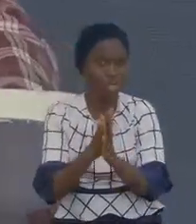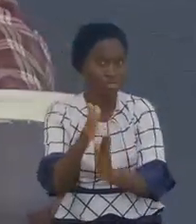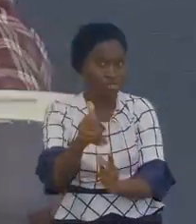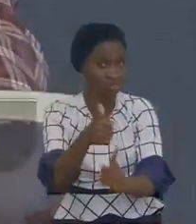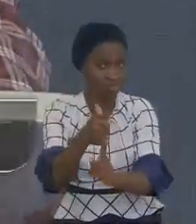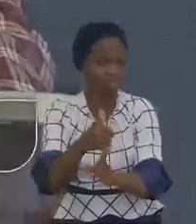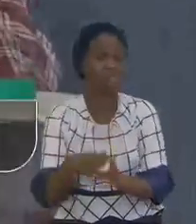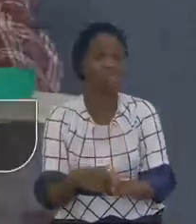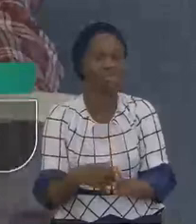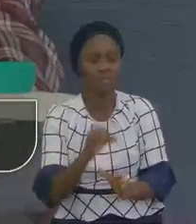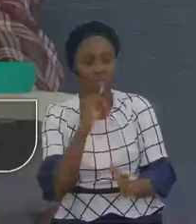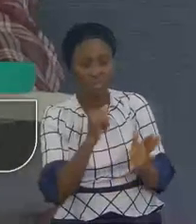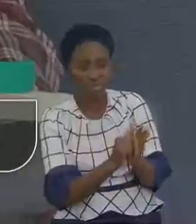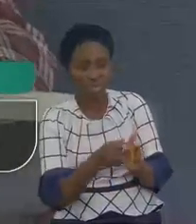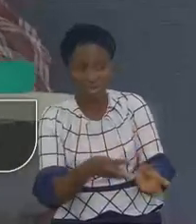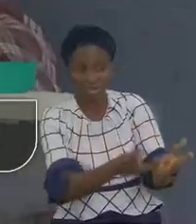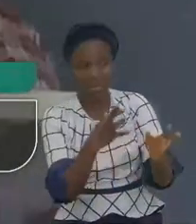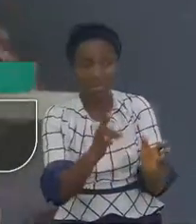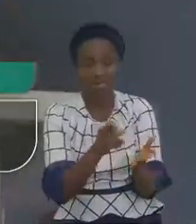vérité et de la véracité?